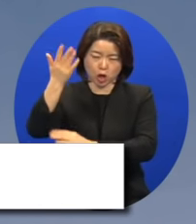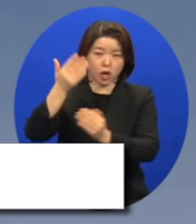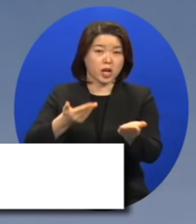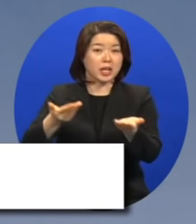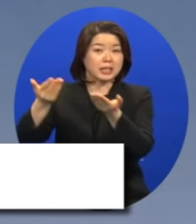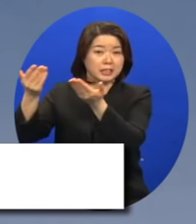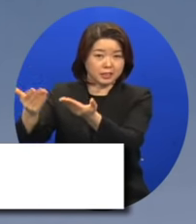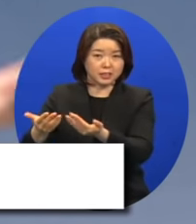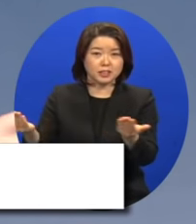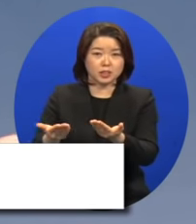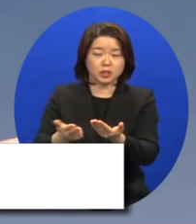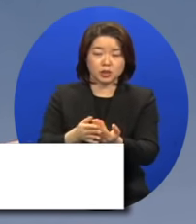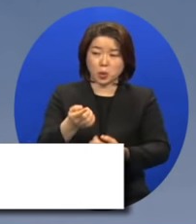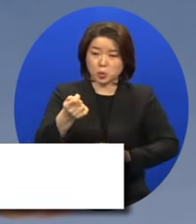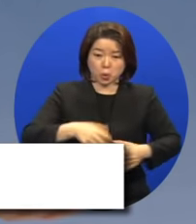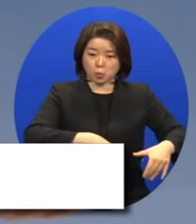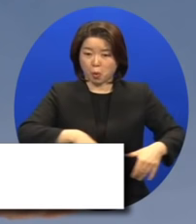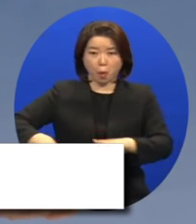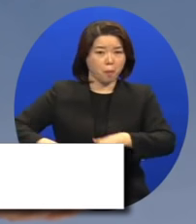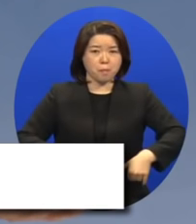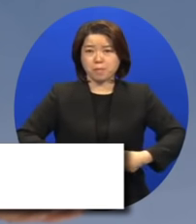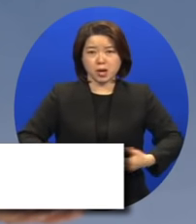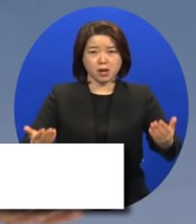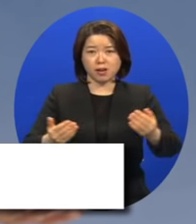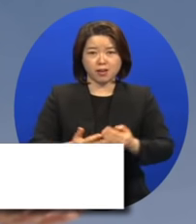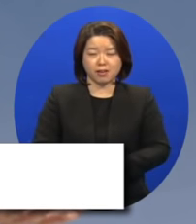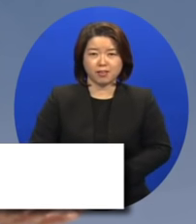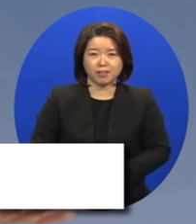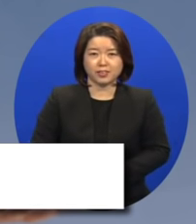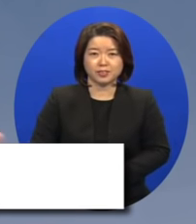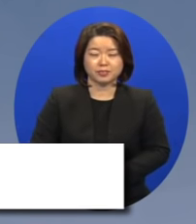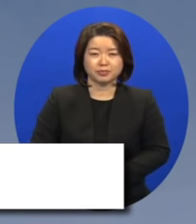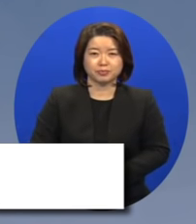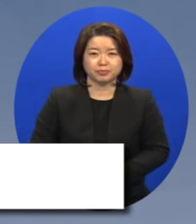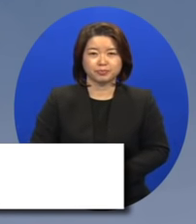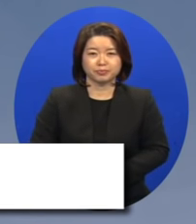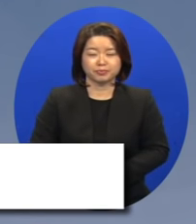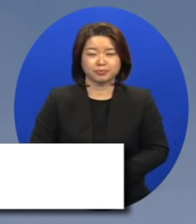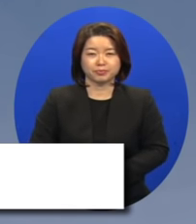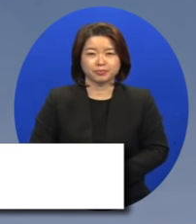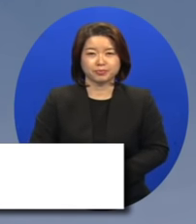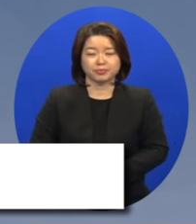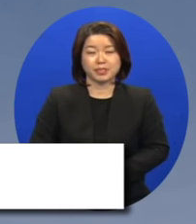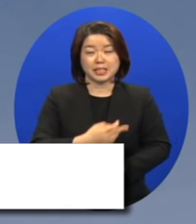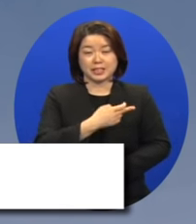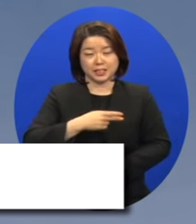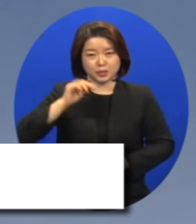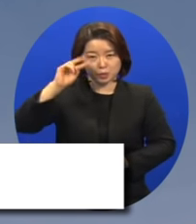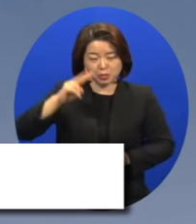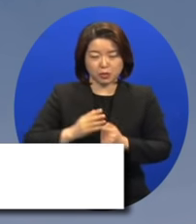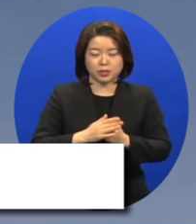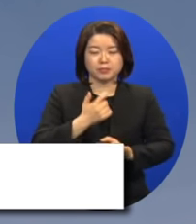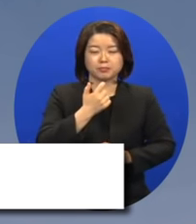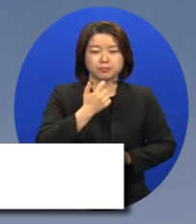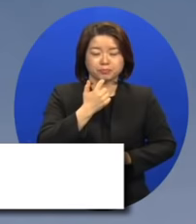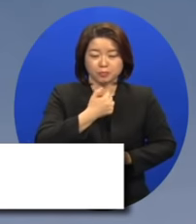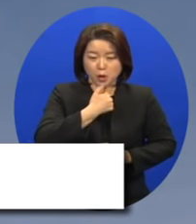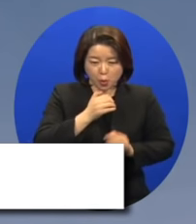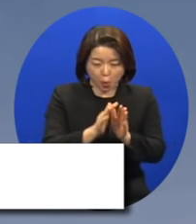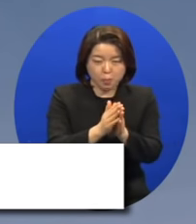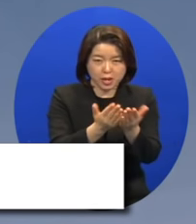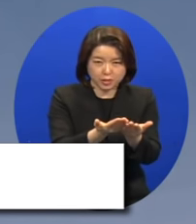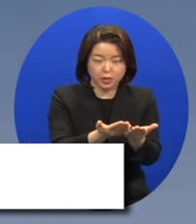하나님께영광을돌리기위해우리의몸을기꺼이내어드리는데조금도주저하지않을것입니다. 로마서